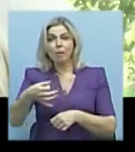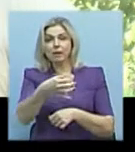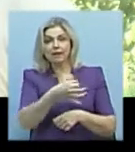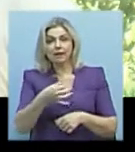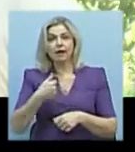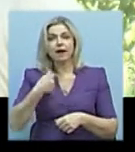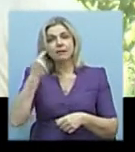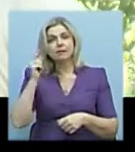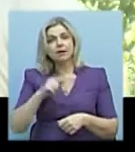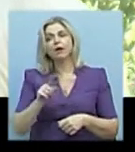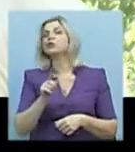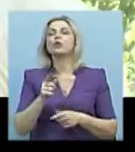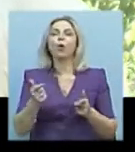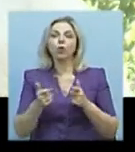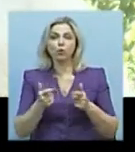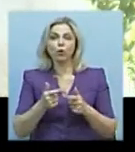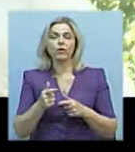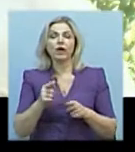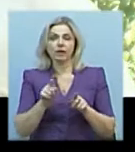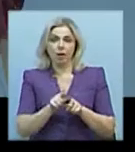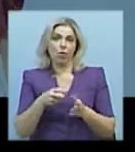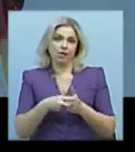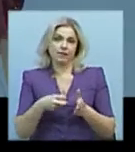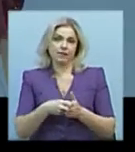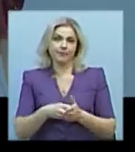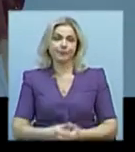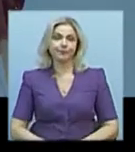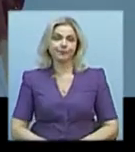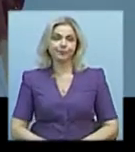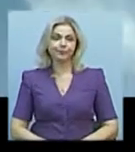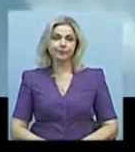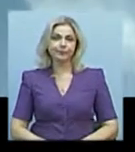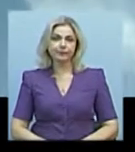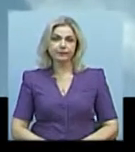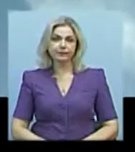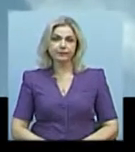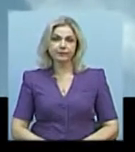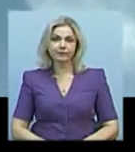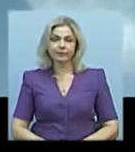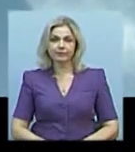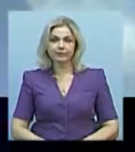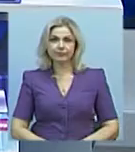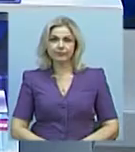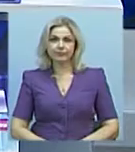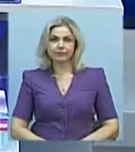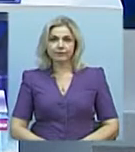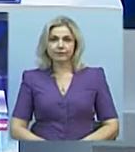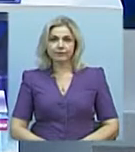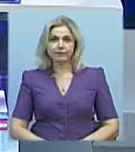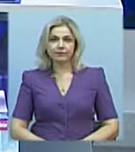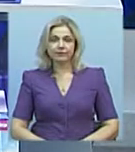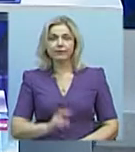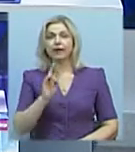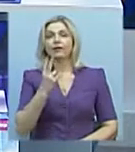я знаю, Кабінет міністрів готує такого листа. Олена Міщенко, Ігор Чорний, телевізійні новини Миколаївщини.